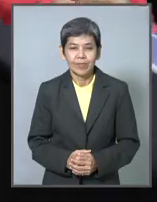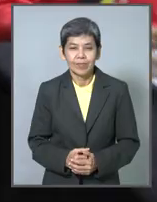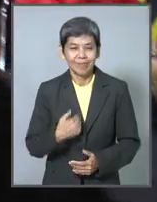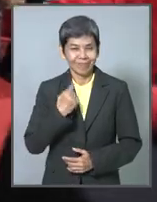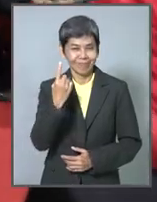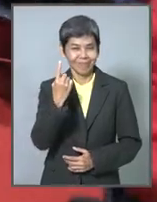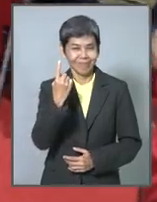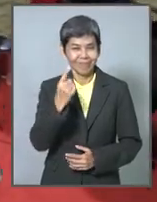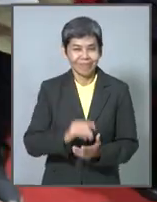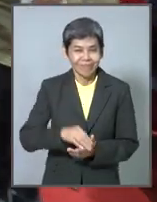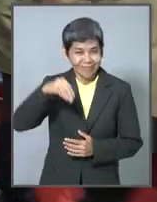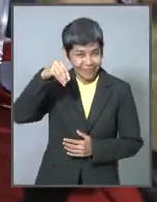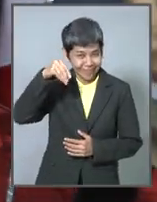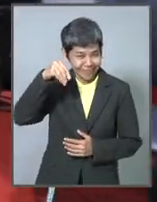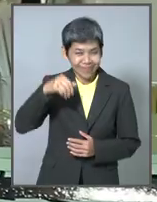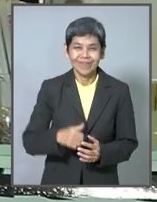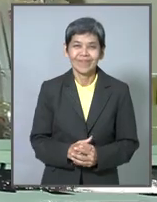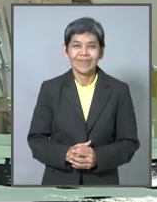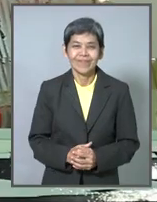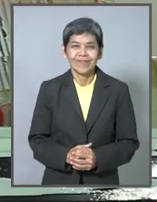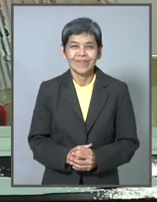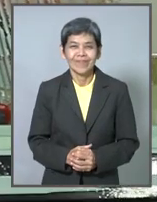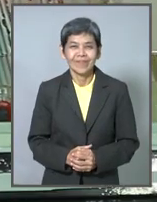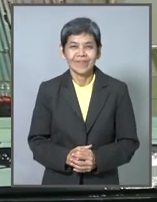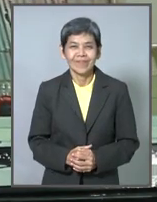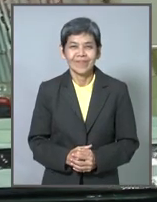แก้วหนึ่งของผมนี่